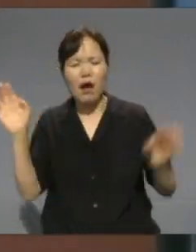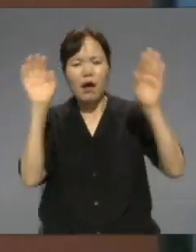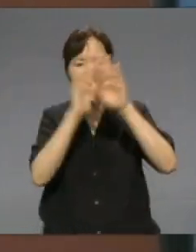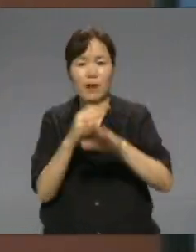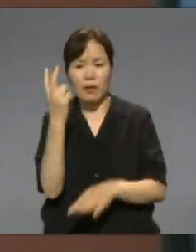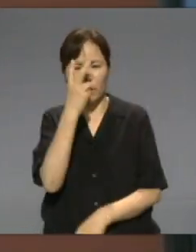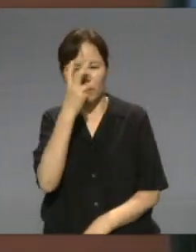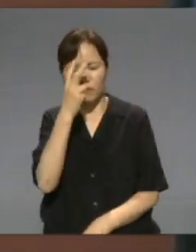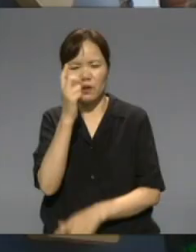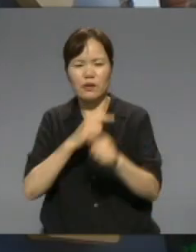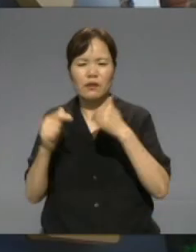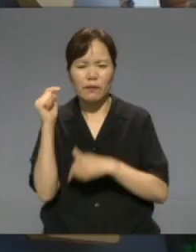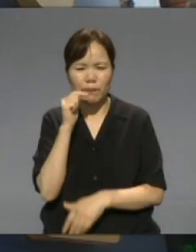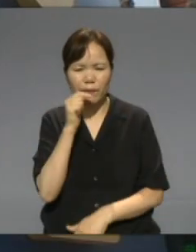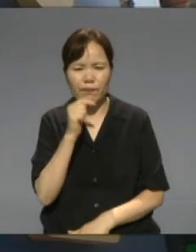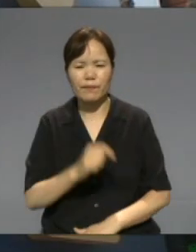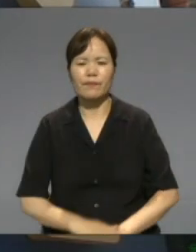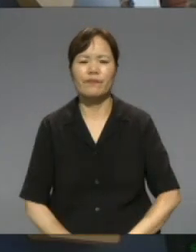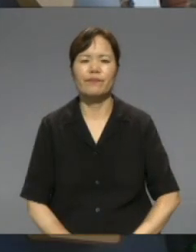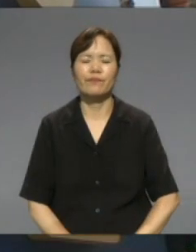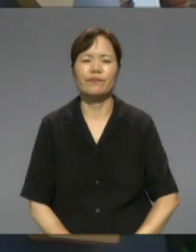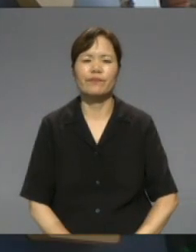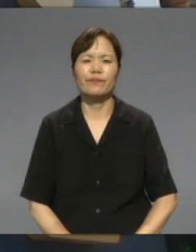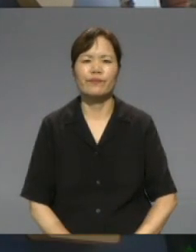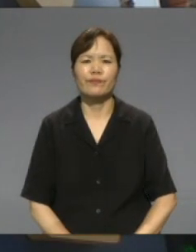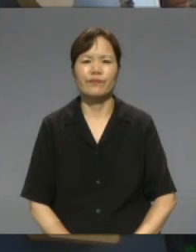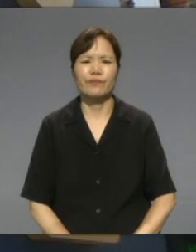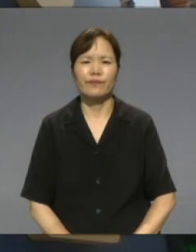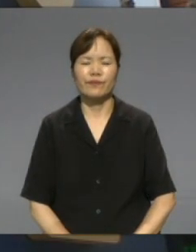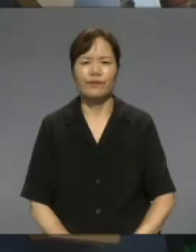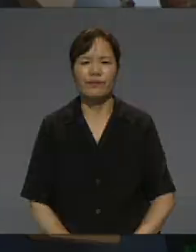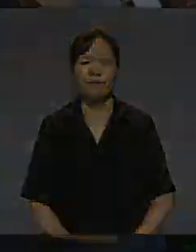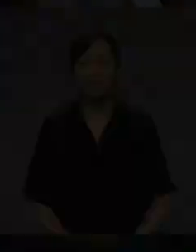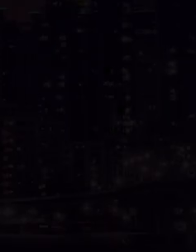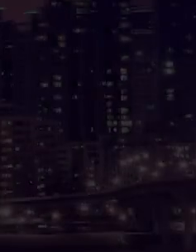순찰을 강화했습니다 OBS 뉴스 김대희입니다